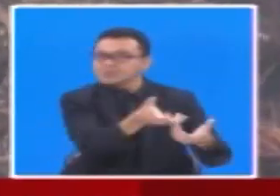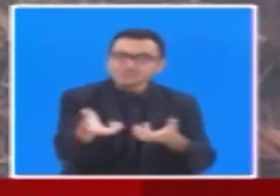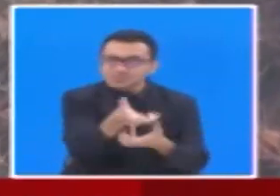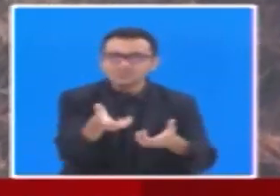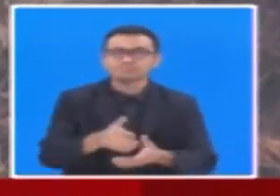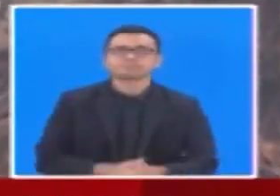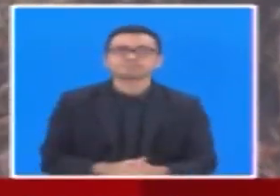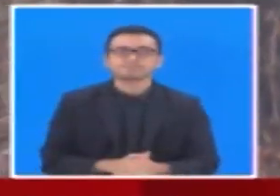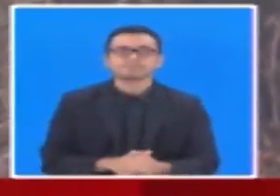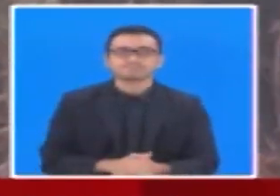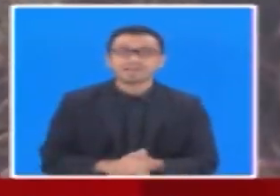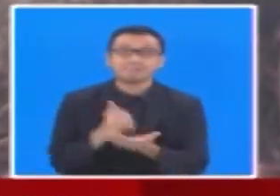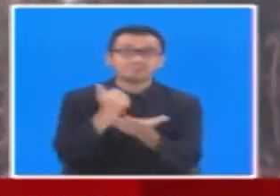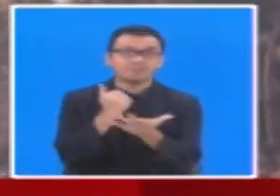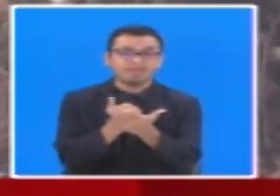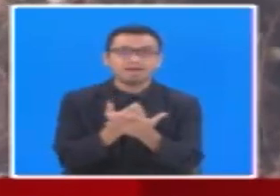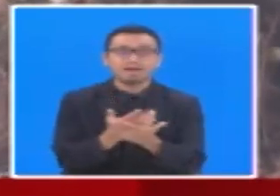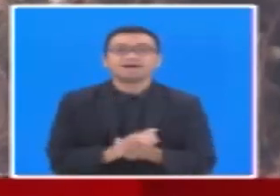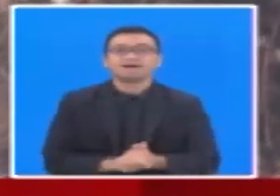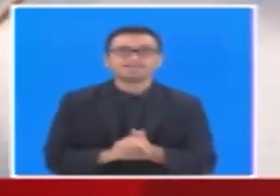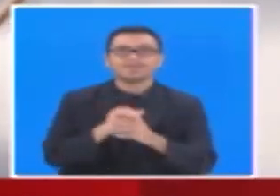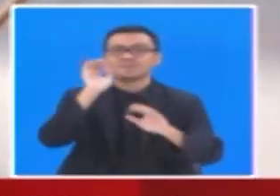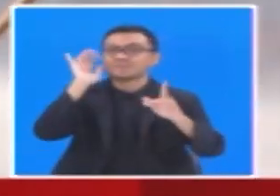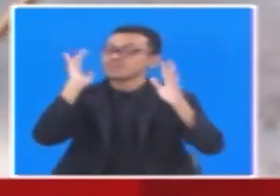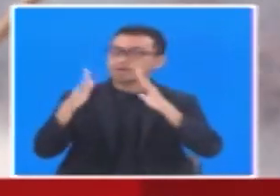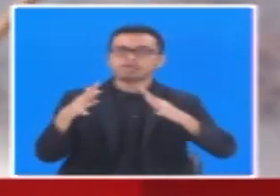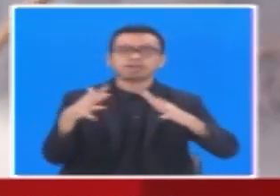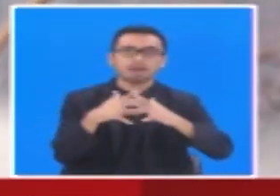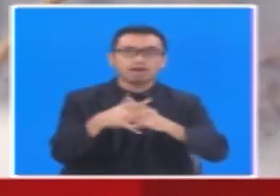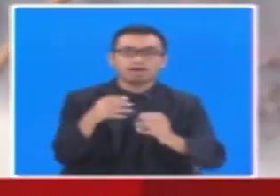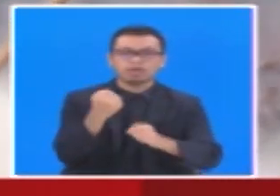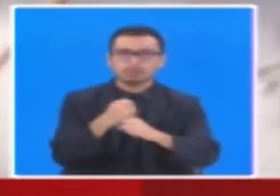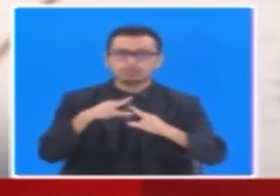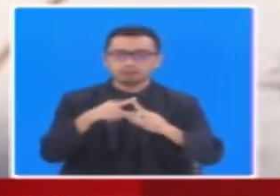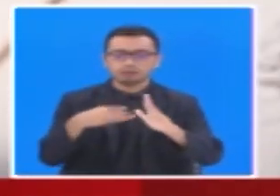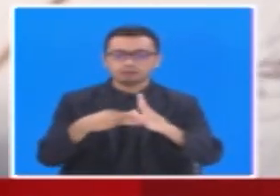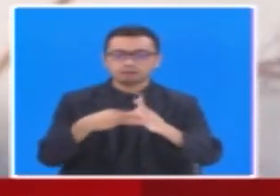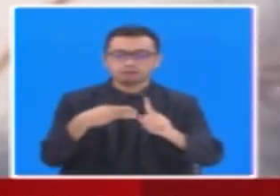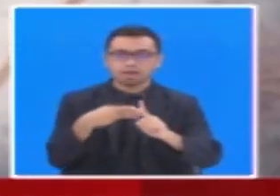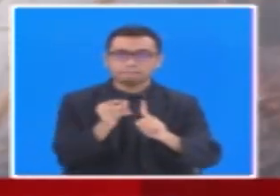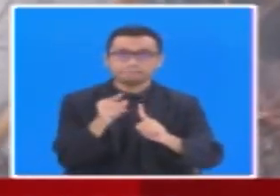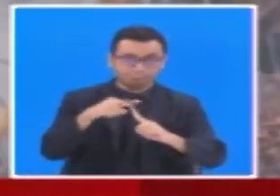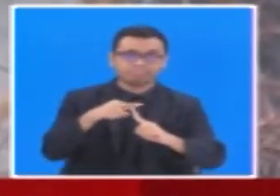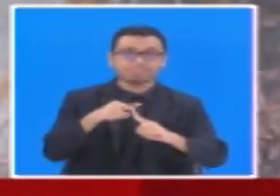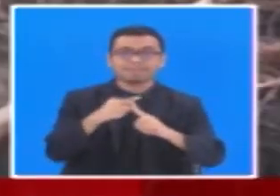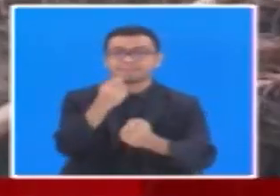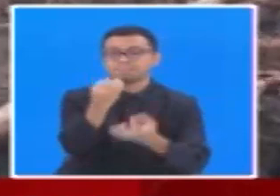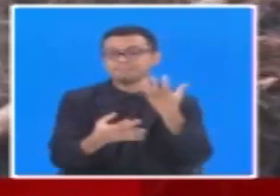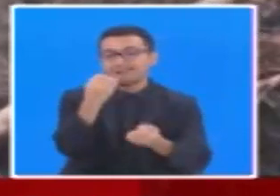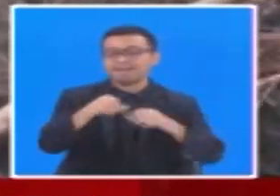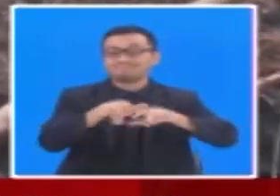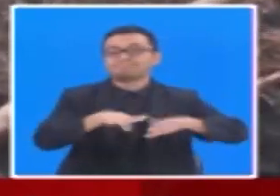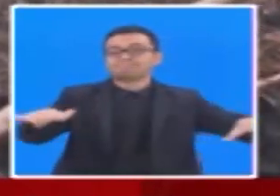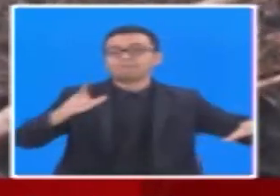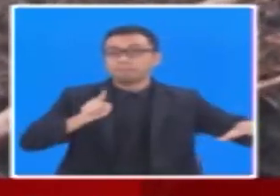kembali bahwasannya memang kebakaran lahan gambut di Aceh Barat ini semakin meluas akibat kemarau panjang yang selama ini melanda Kabupaten Aceh